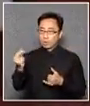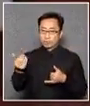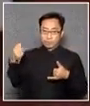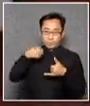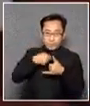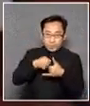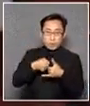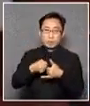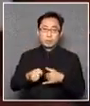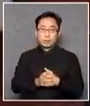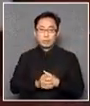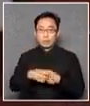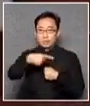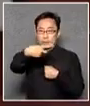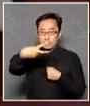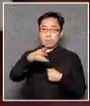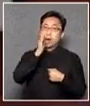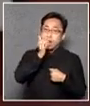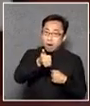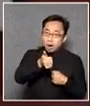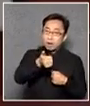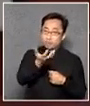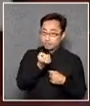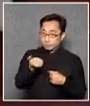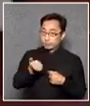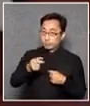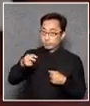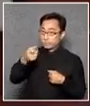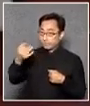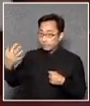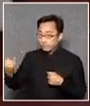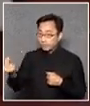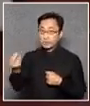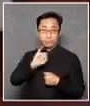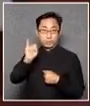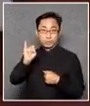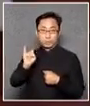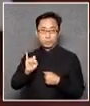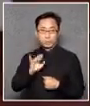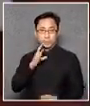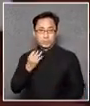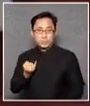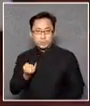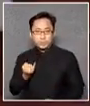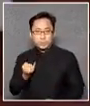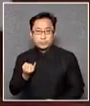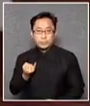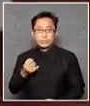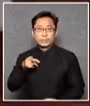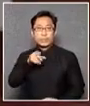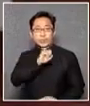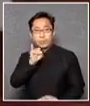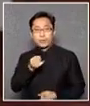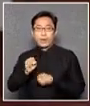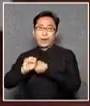咁係咪第一二個打佢嗰兩個咧，佢就可以接受咧？咪呢啲邏輯係笑死人噶嘛！你不能夠有